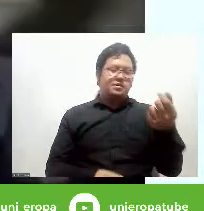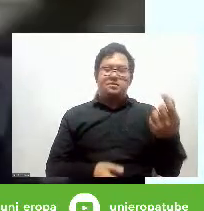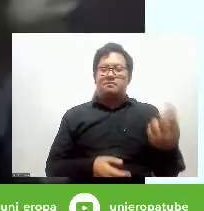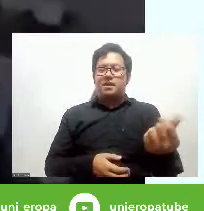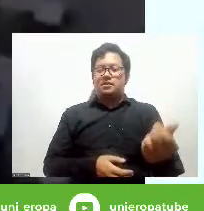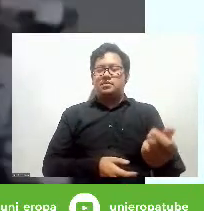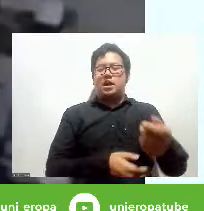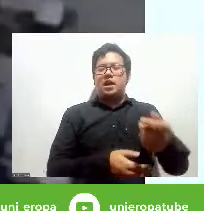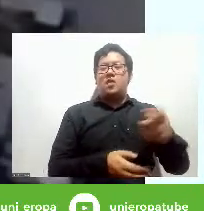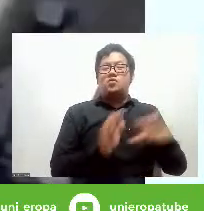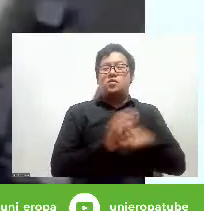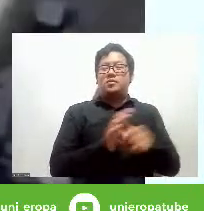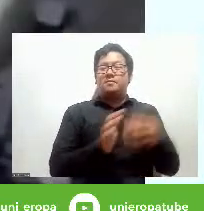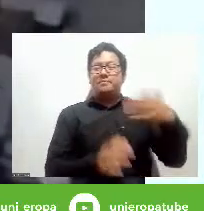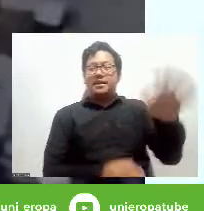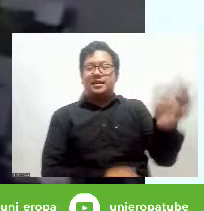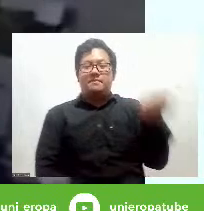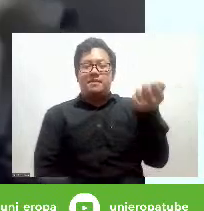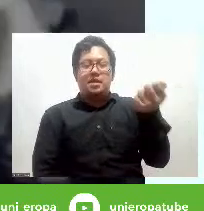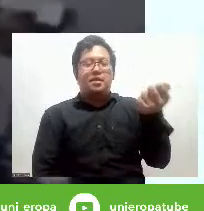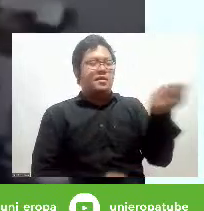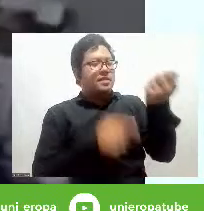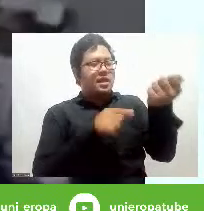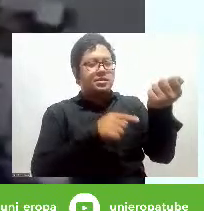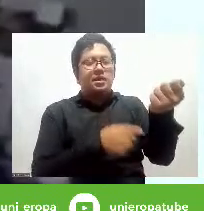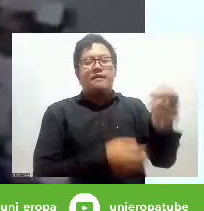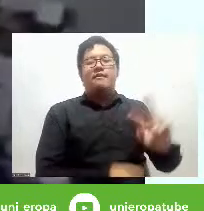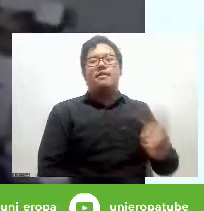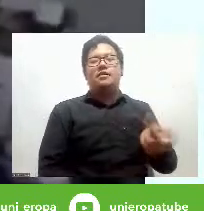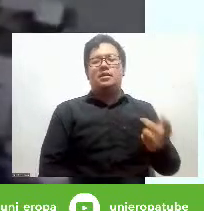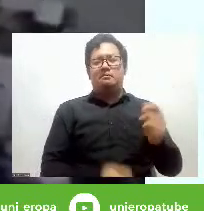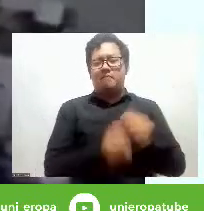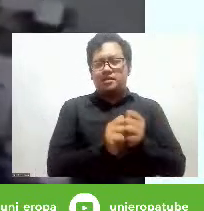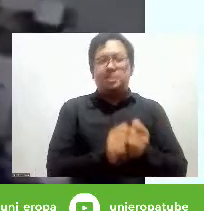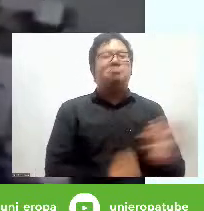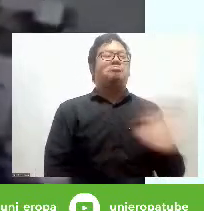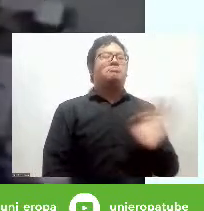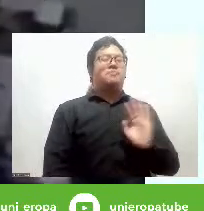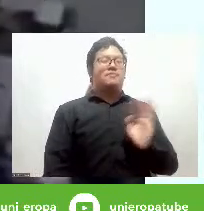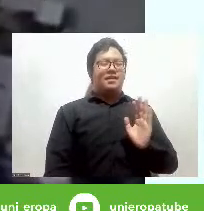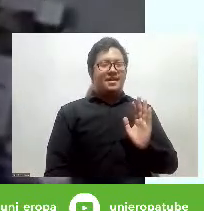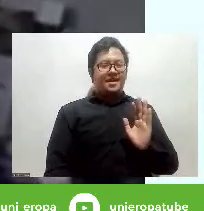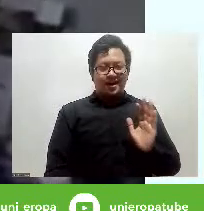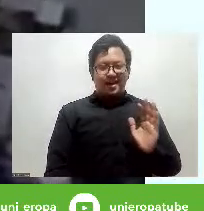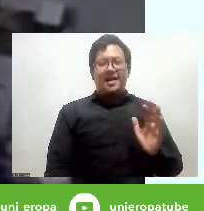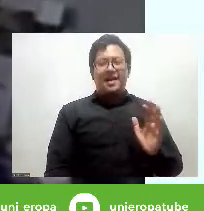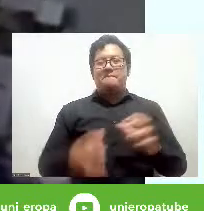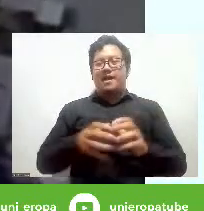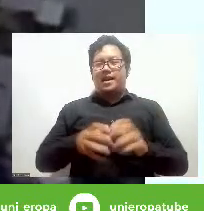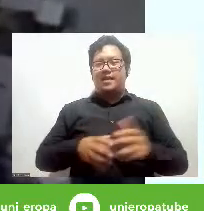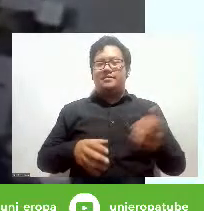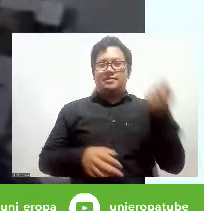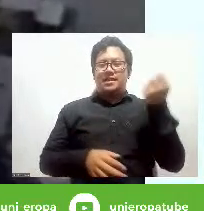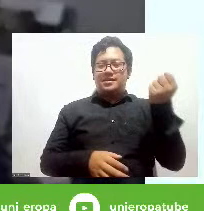jadi kalau bisa jangan menggunakan plastik lagi jadi kita bisa cukup tarot barang-barangnya disini